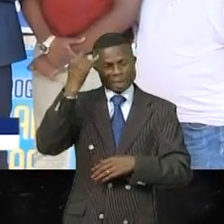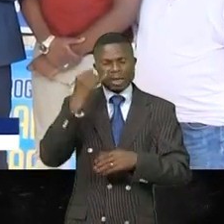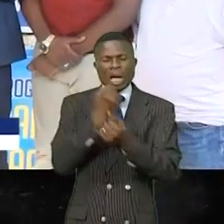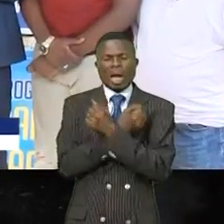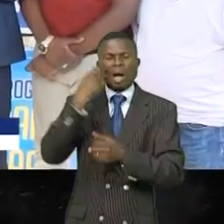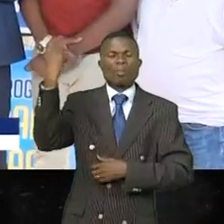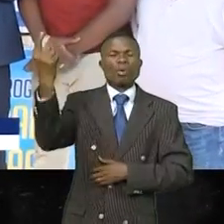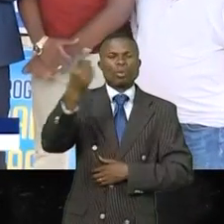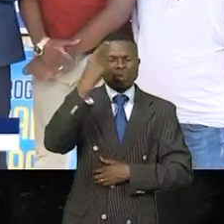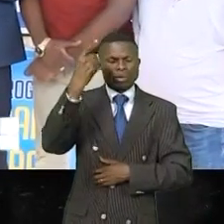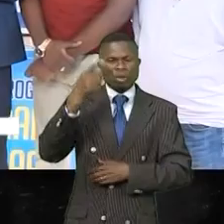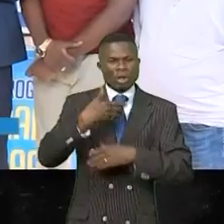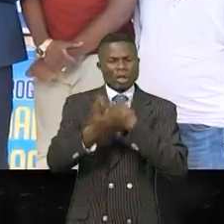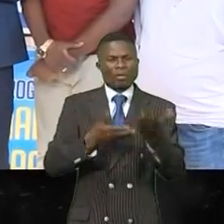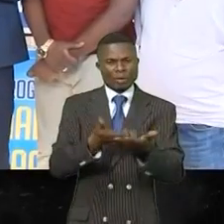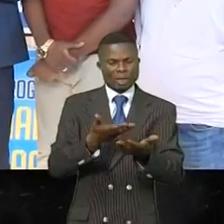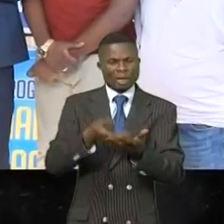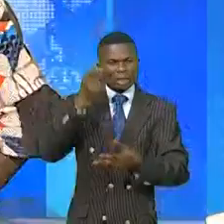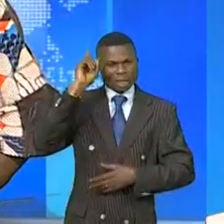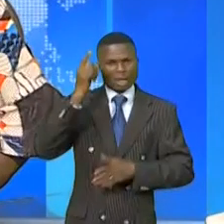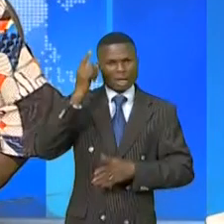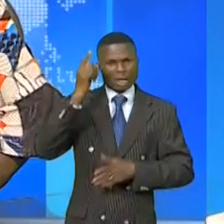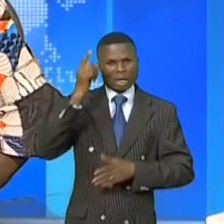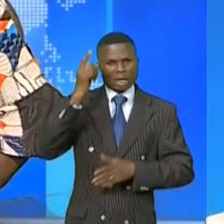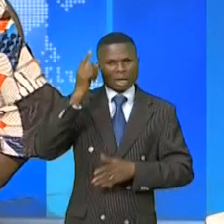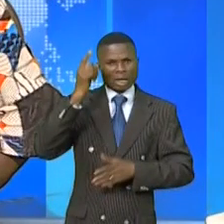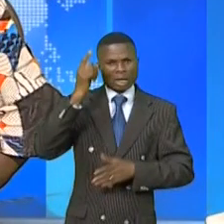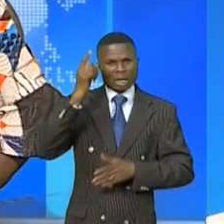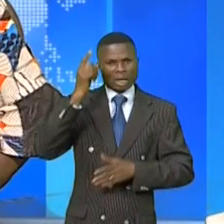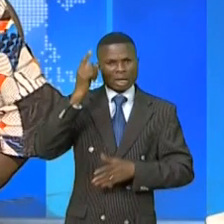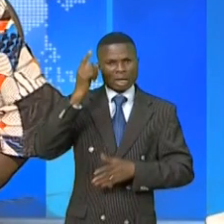l'humanisme dont il a toujours fait montre.